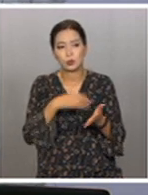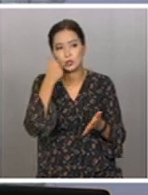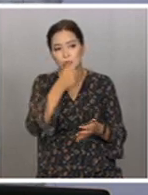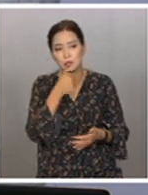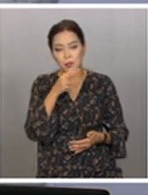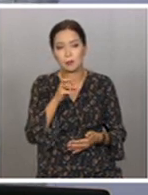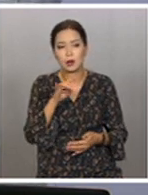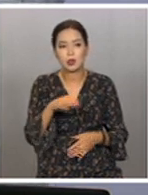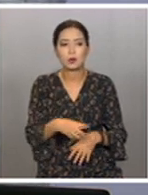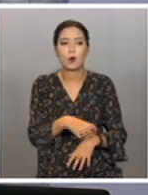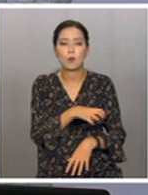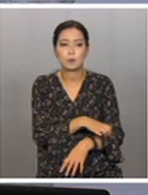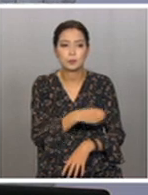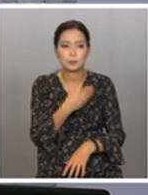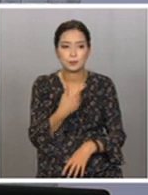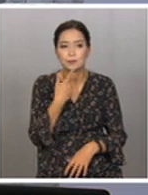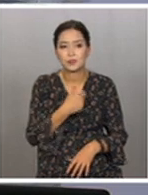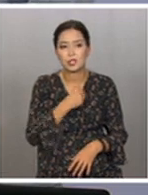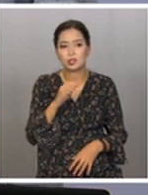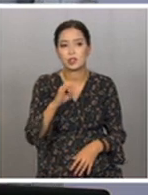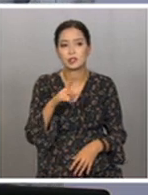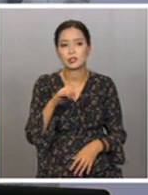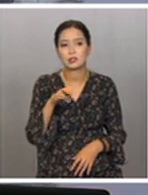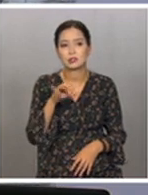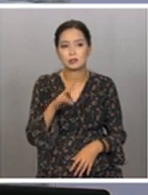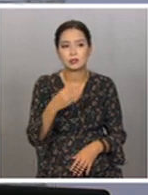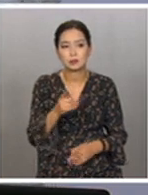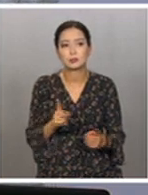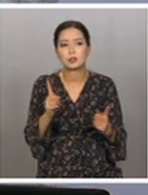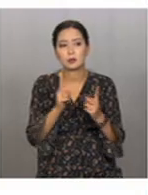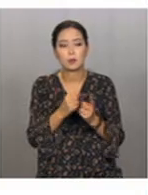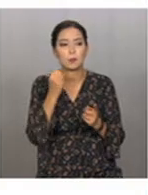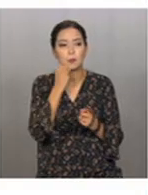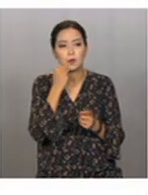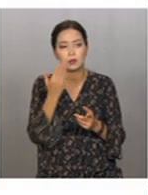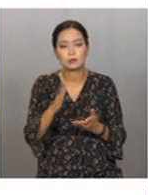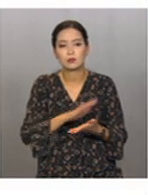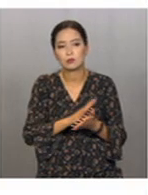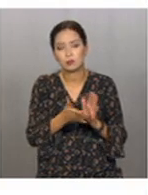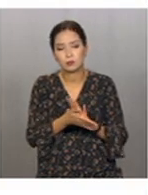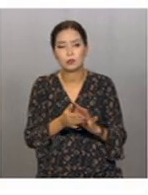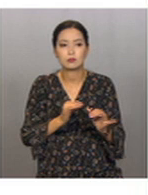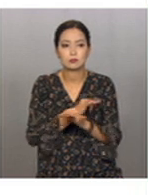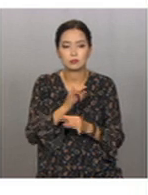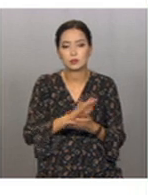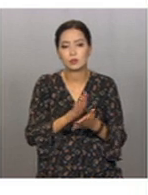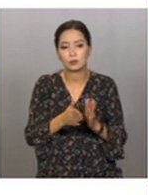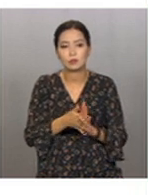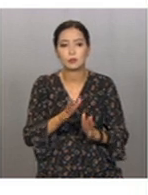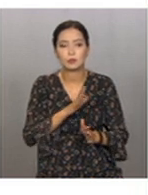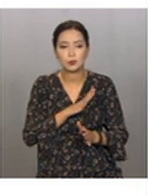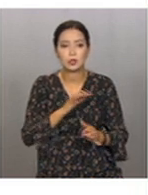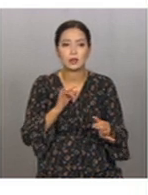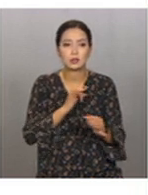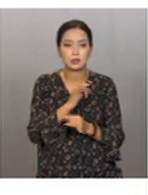наурызында комиссар Жангелдинмен кездесіп, Мәскеумен келіссөздер жүргізу туралы келісті. Қазақ кеңестік автономиясын